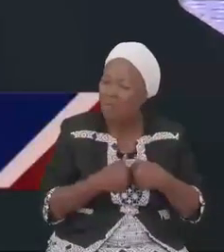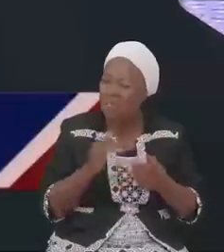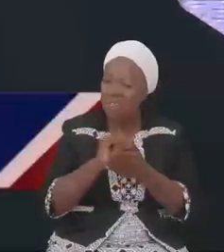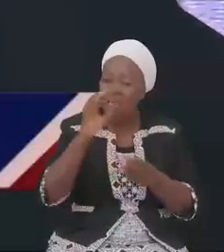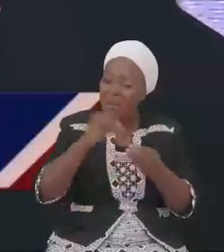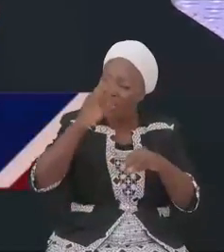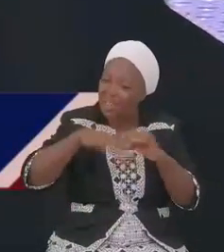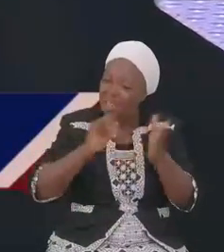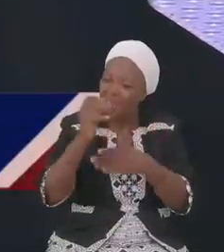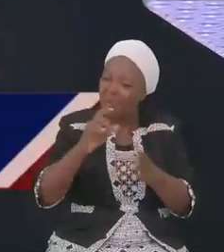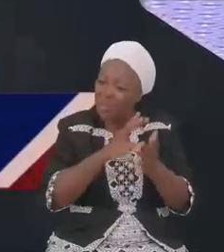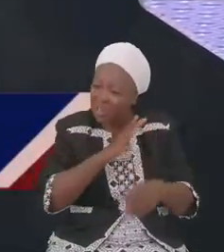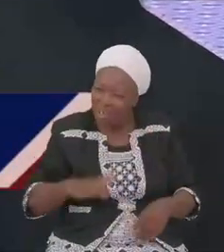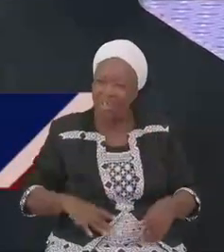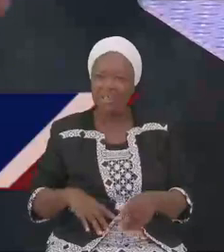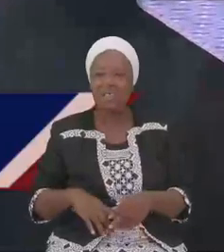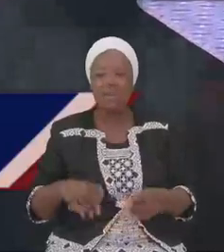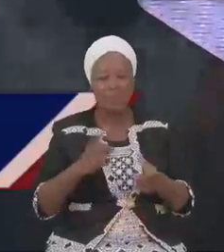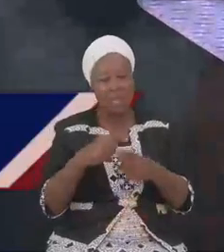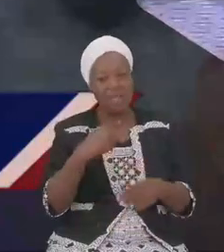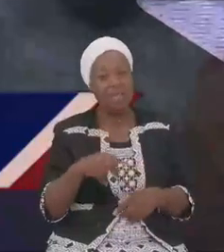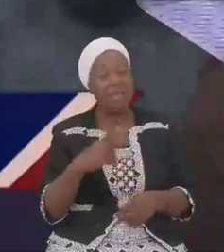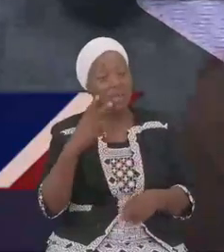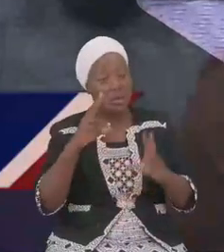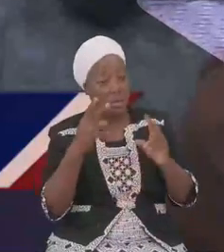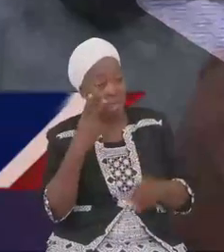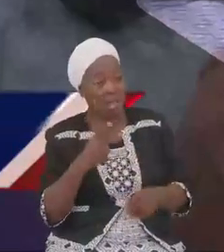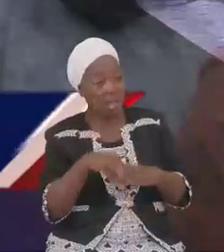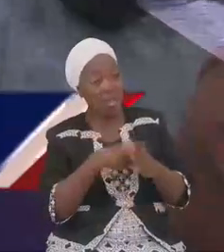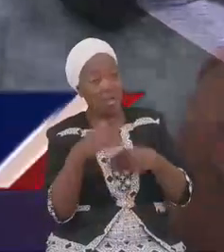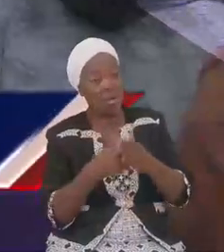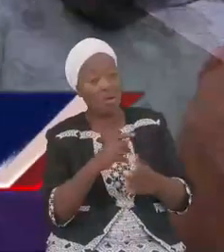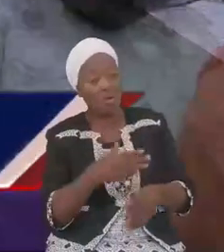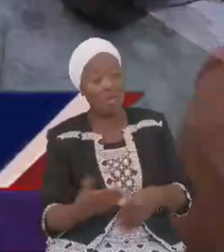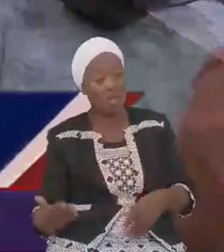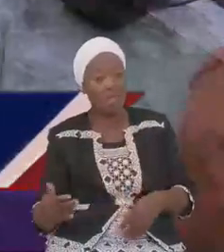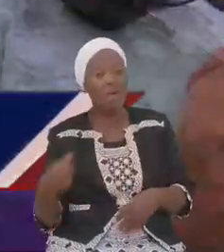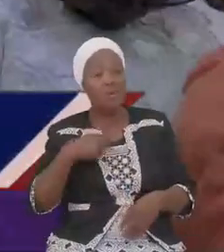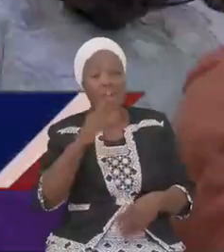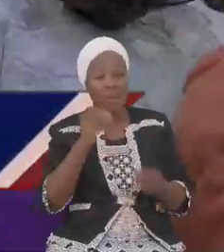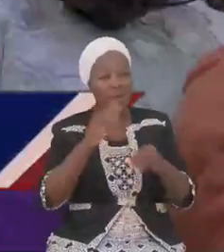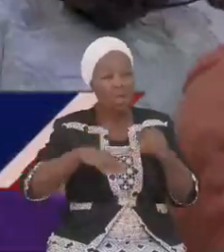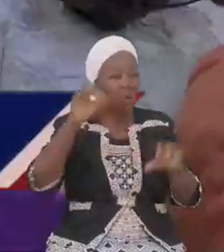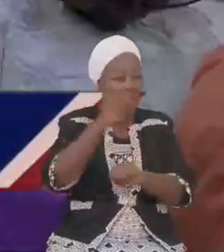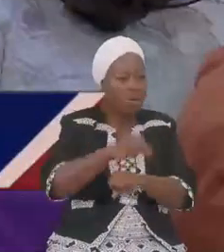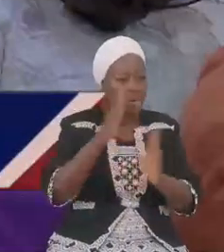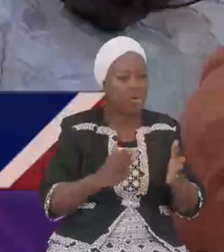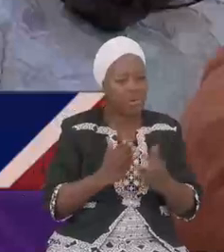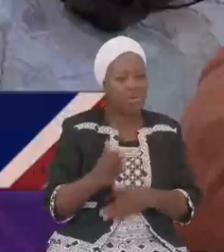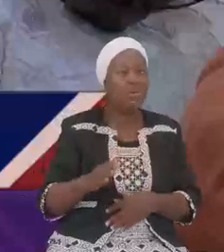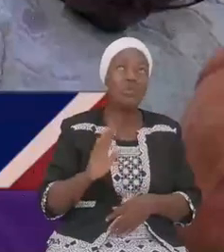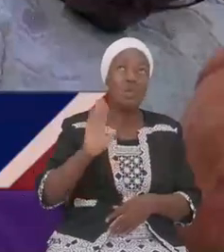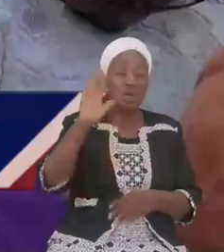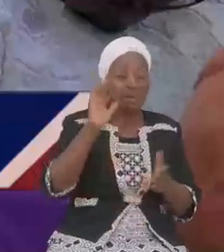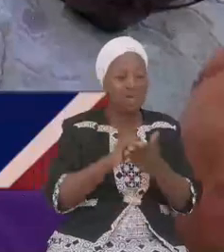Christ? Mais dans toutes ces choses, nous sommes plus que vainqueurs par celui qui nous